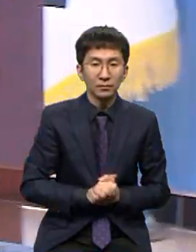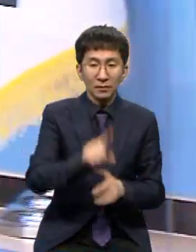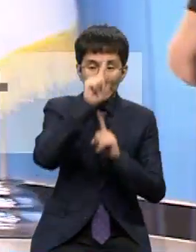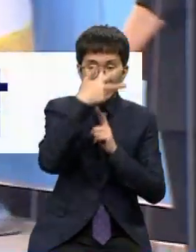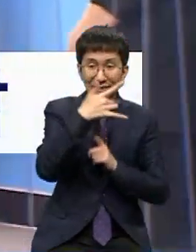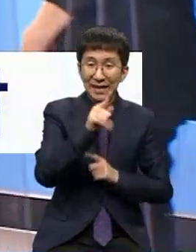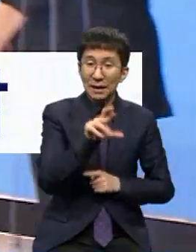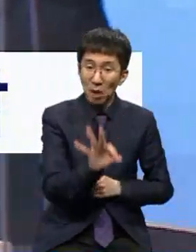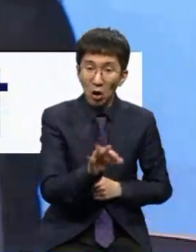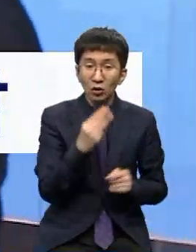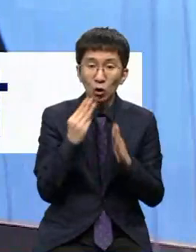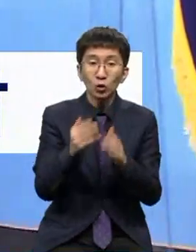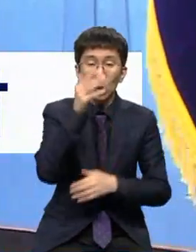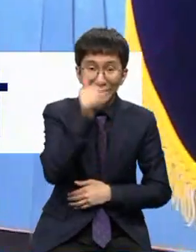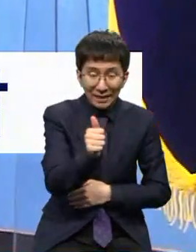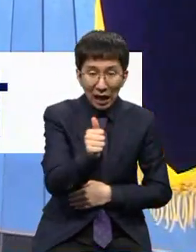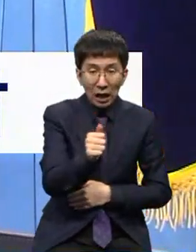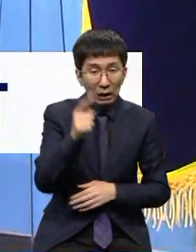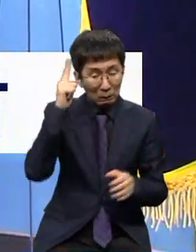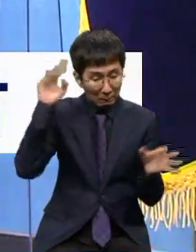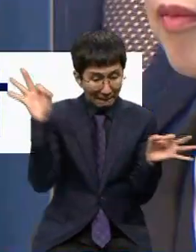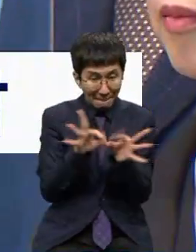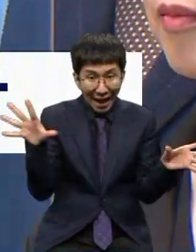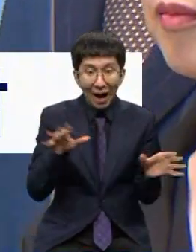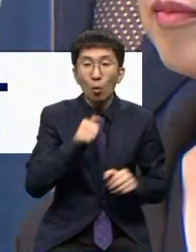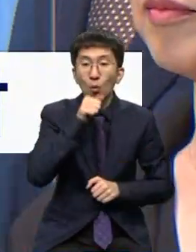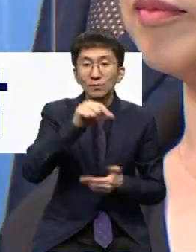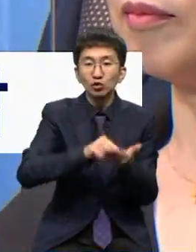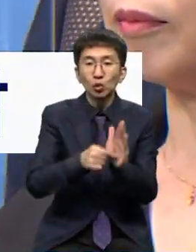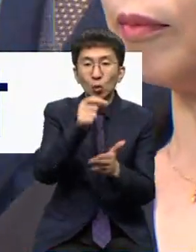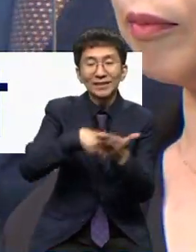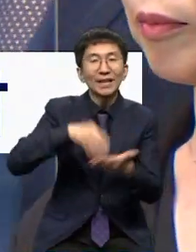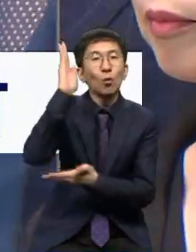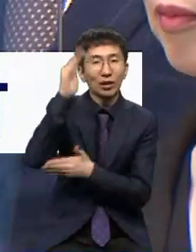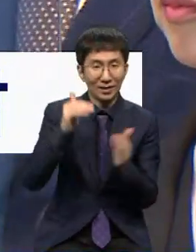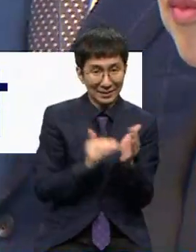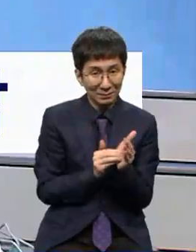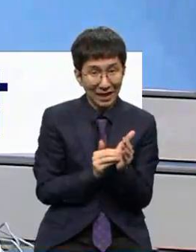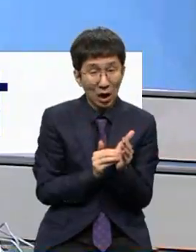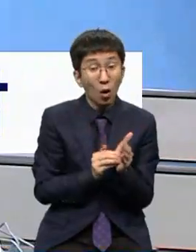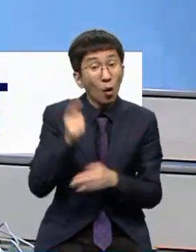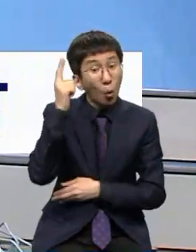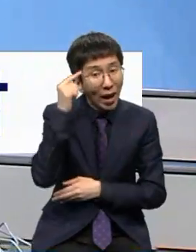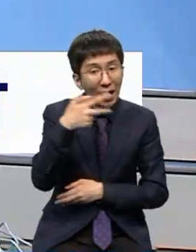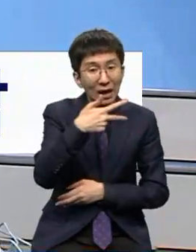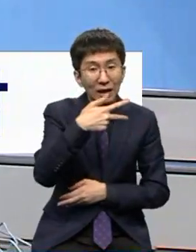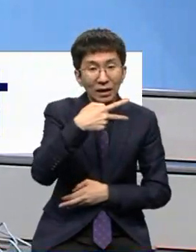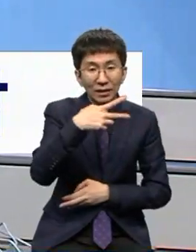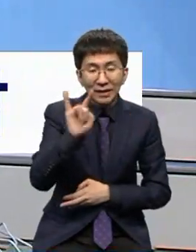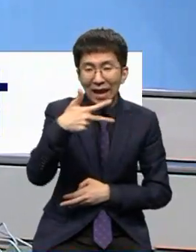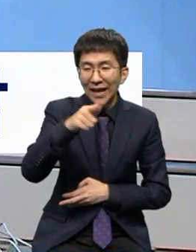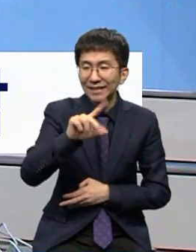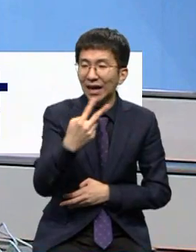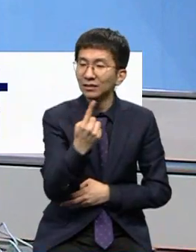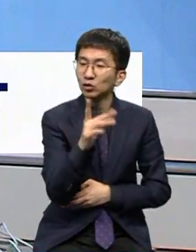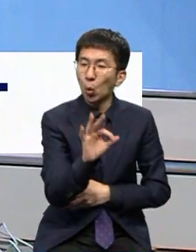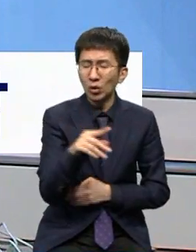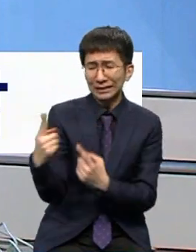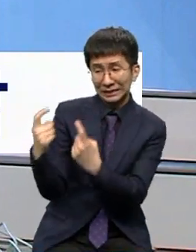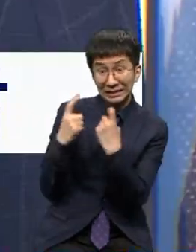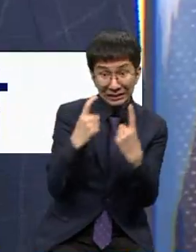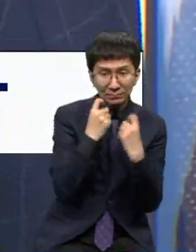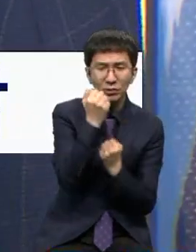이재명 경기지사는 예정에 없던 50분간의 기자회견에서 대장동 개발 사업을 둘러싼 의혹을 조목조목